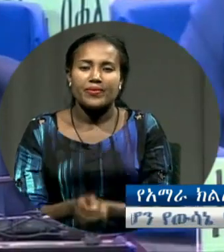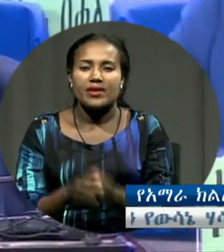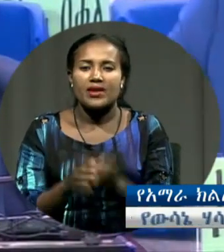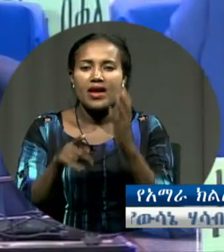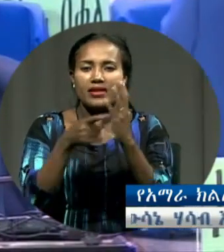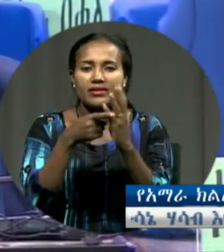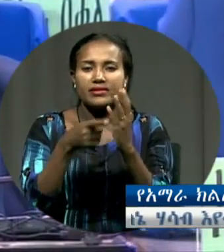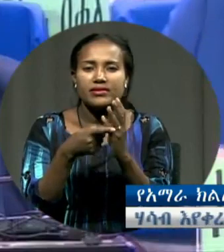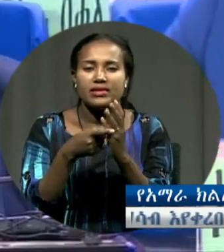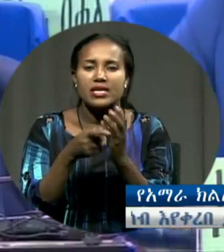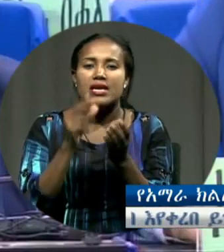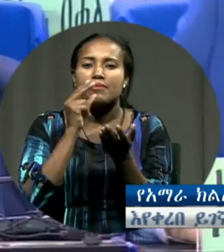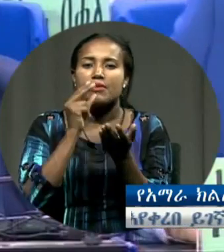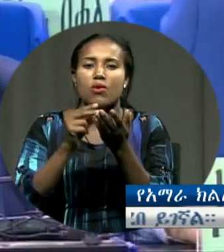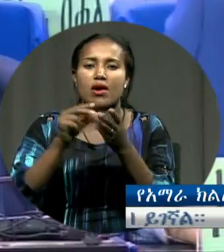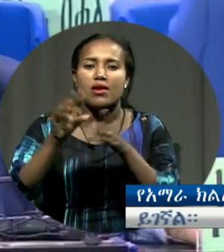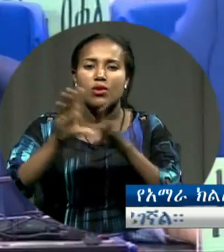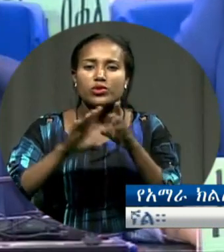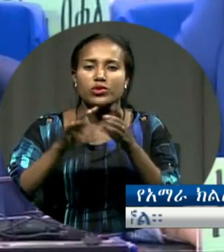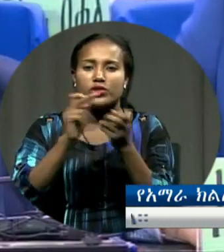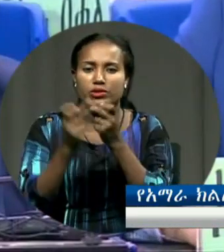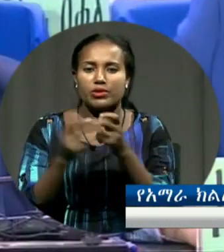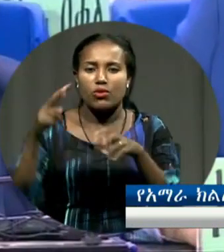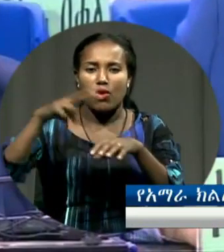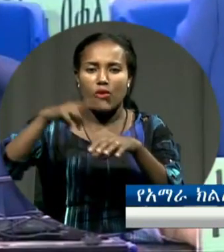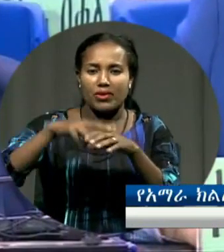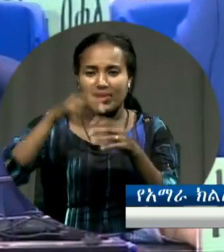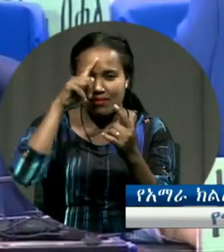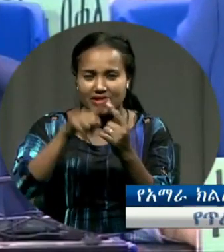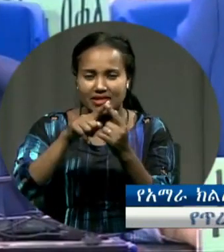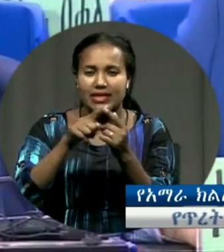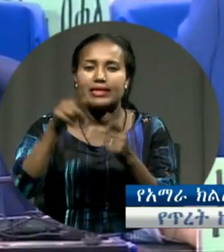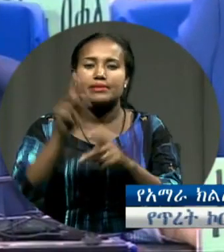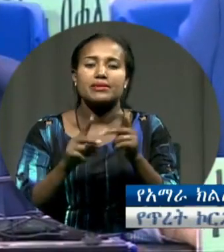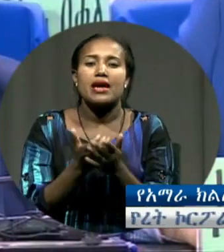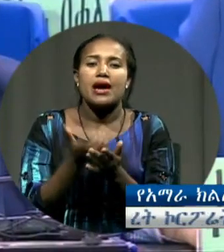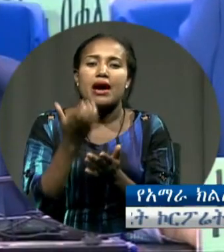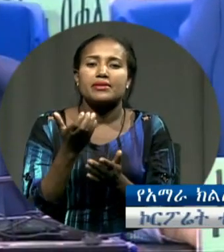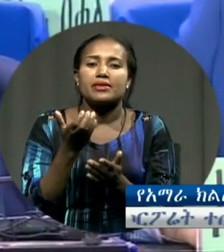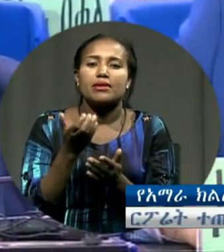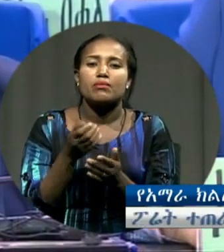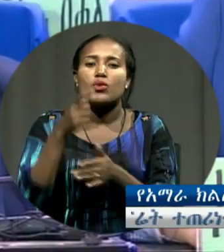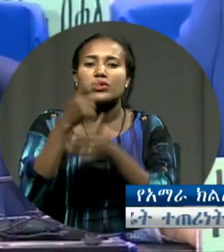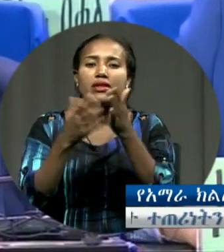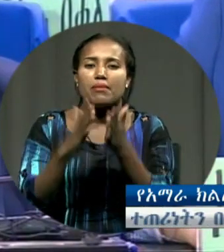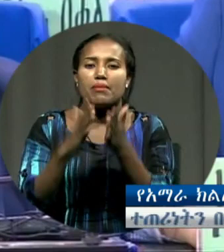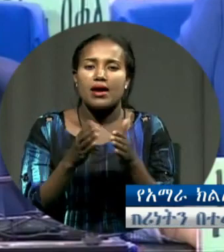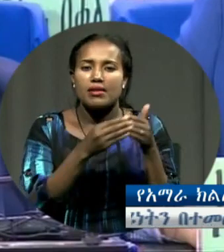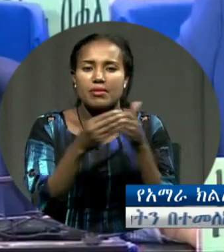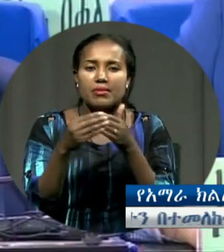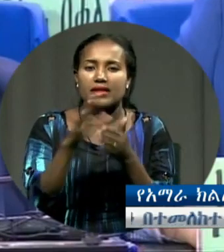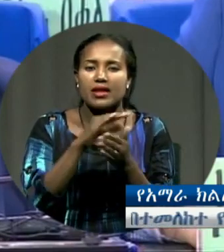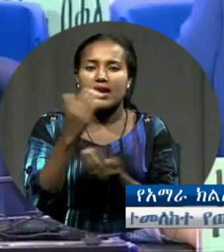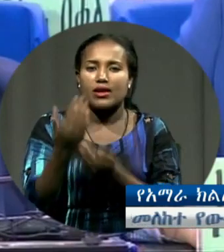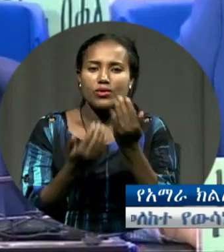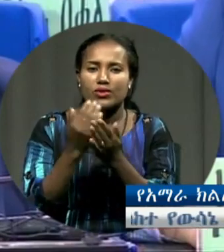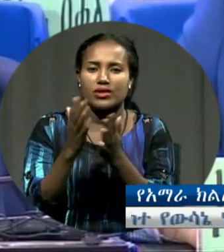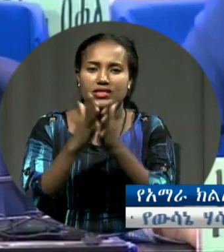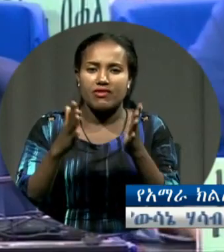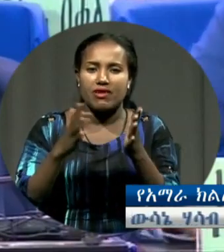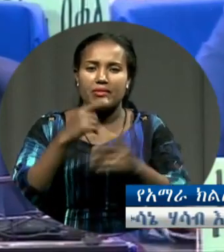አራት የበጎ አድራጎት ድርጅት በተቋቋመበት ዓላማ አንጻር የህዝብን ሀብትና ንብረት በውጤታማ መንገድ ለመምራትና የአገልግሎት